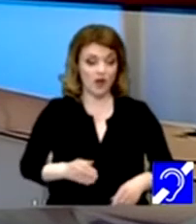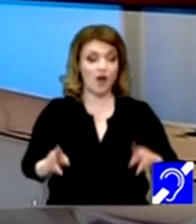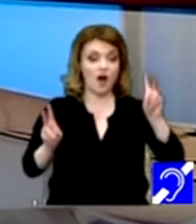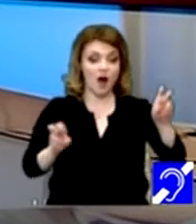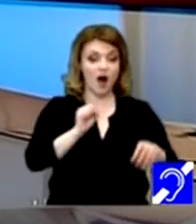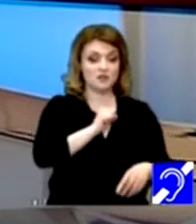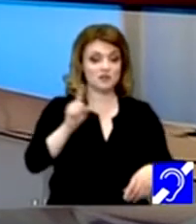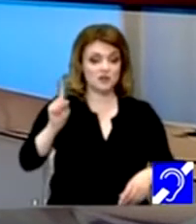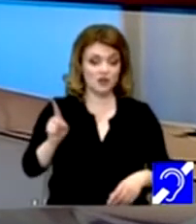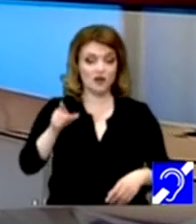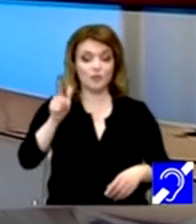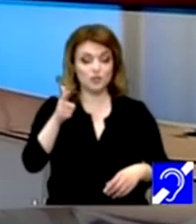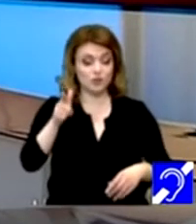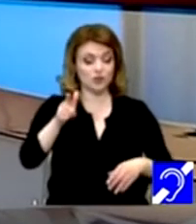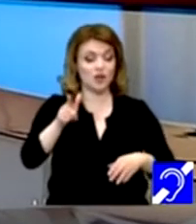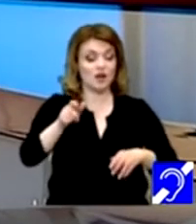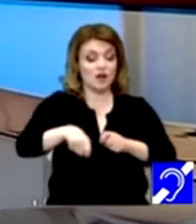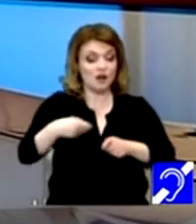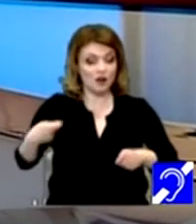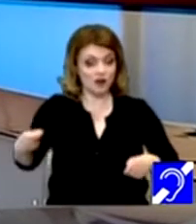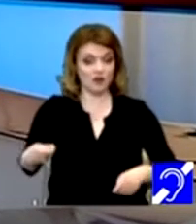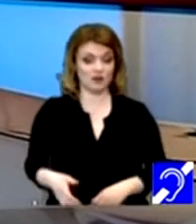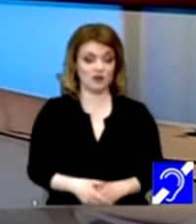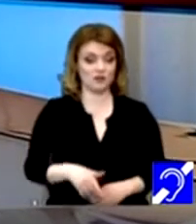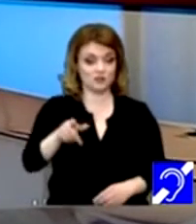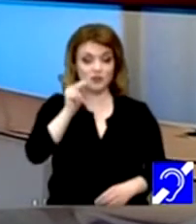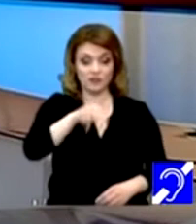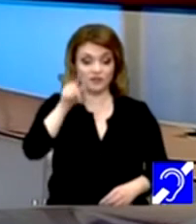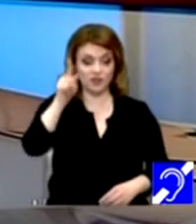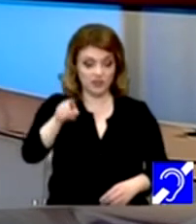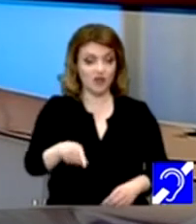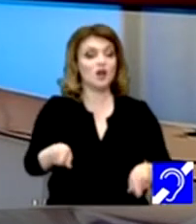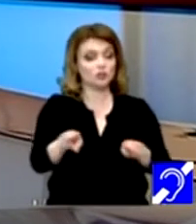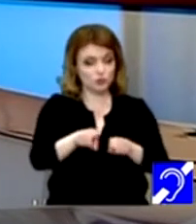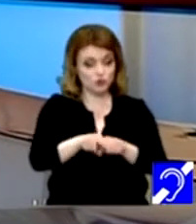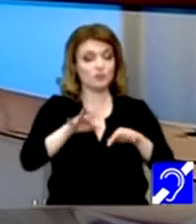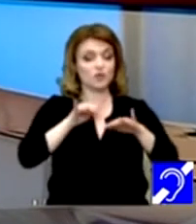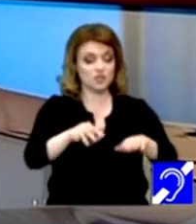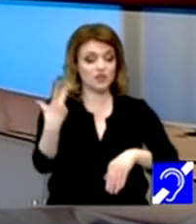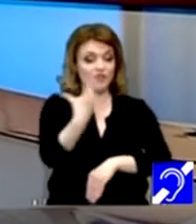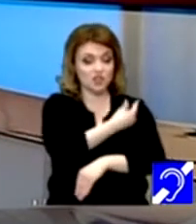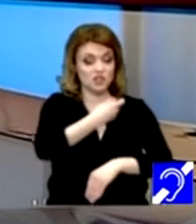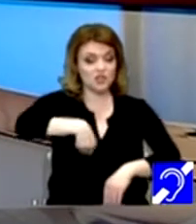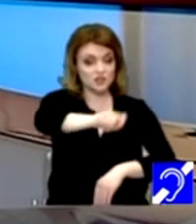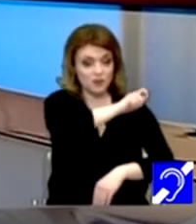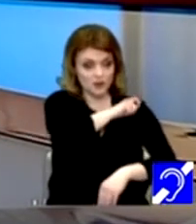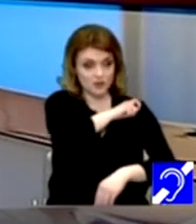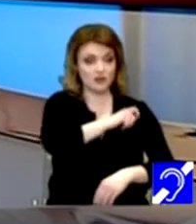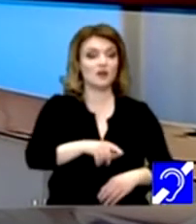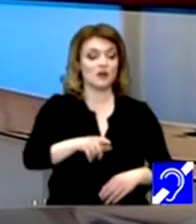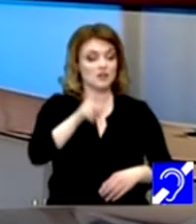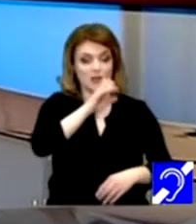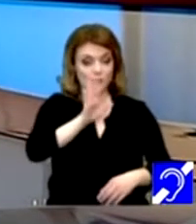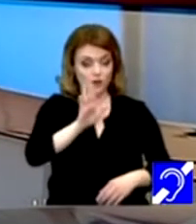de livrare, care a încetinit simțitor ritmul procesului de imunizare. Chiar și așa, campania de vaccinare în Spania este peste